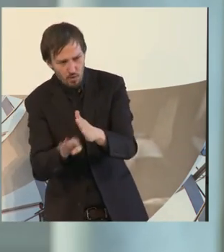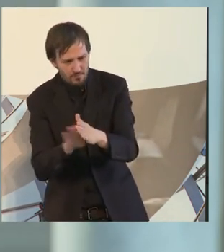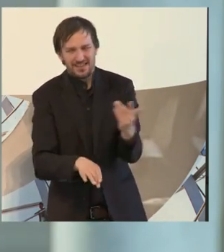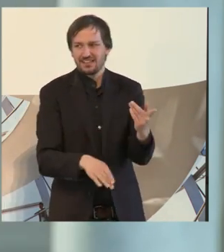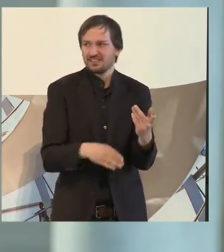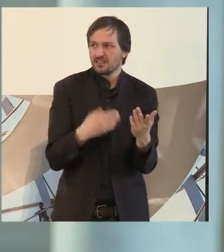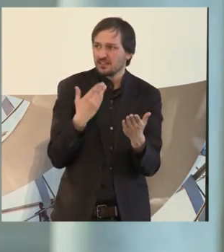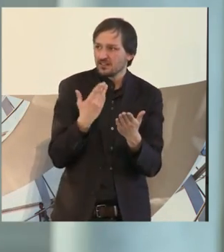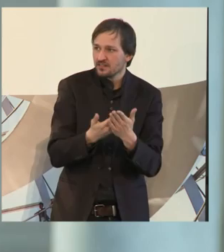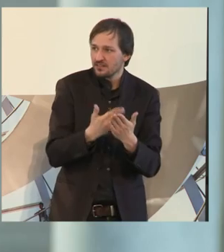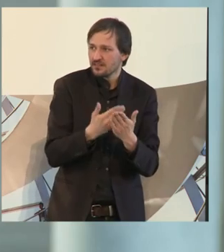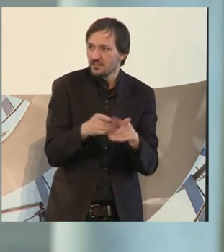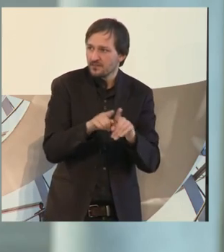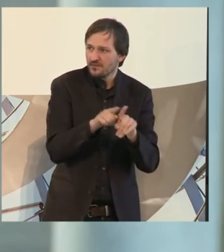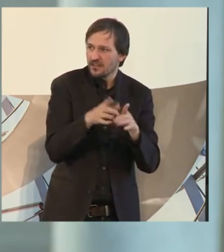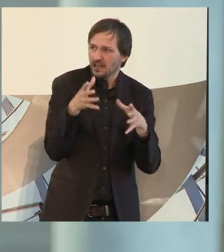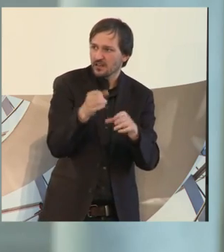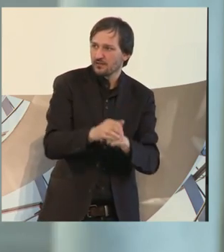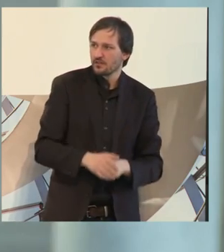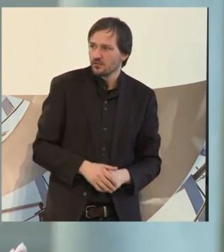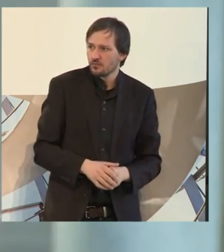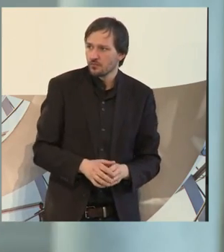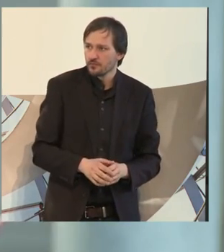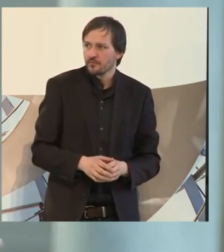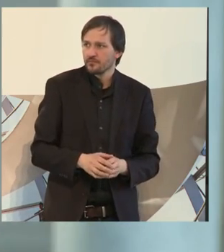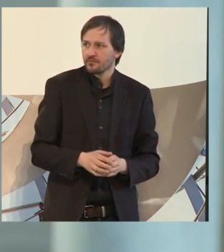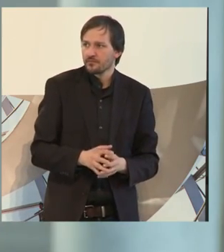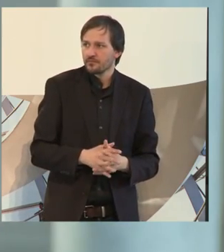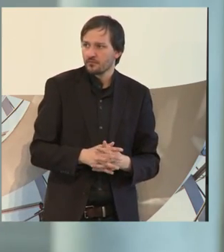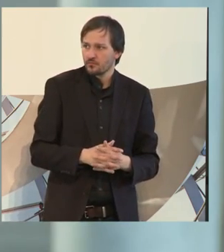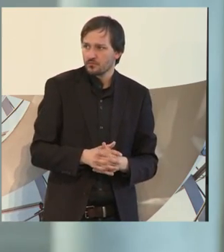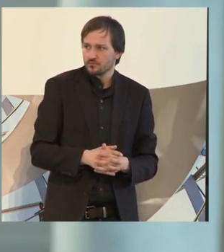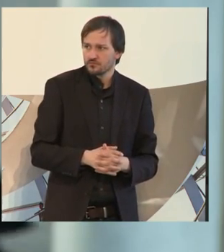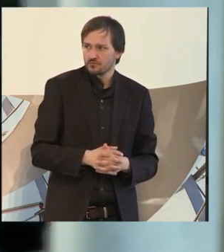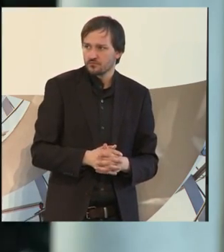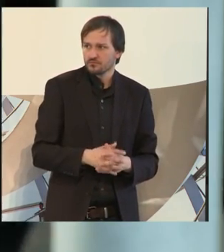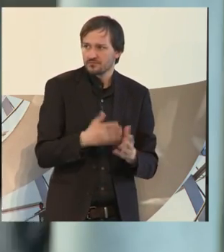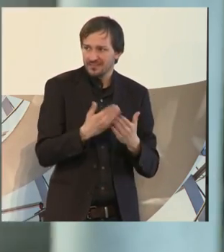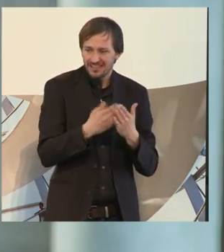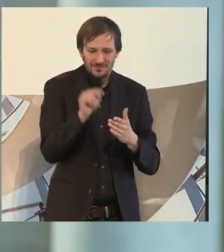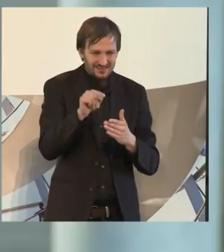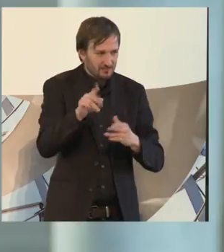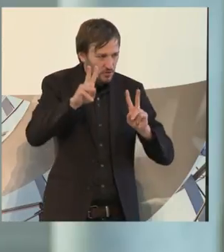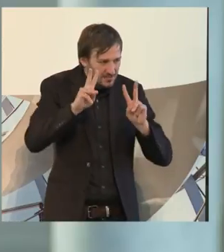da irgendwas auf ankommt, wird sie sogar zur Verschwindheit verdonnert, damit sie auch nicht aufkommt.